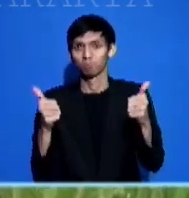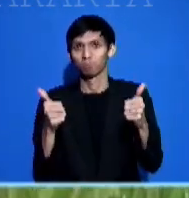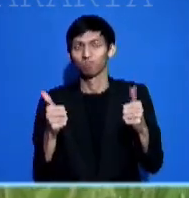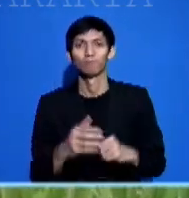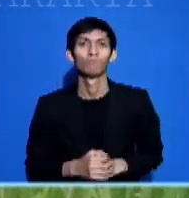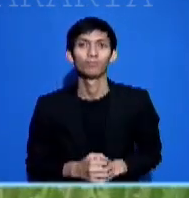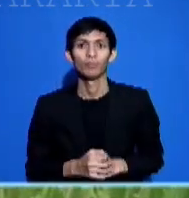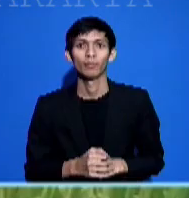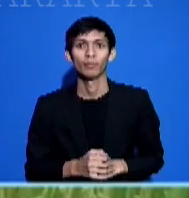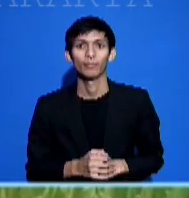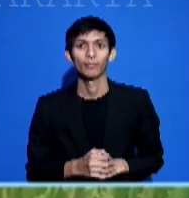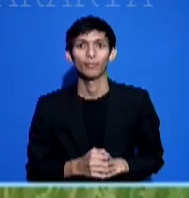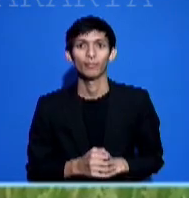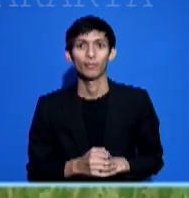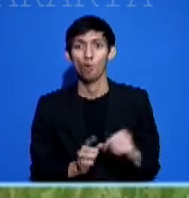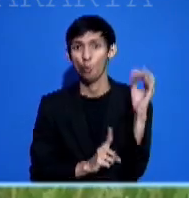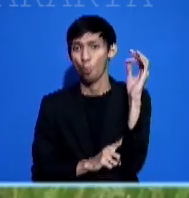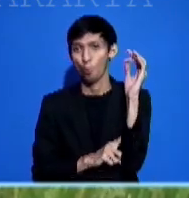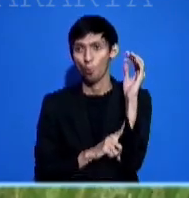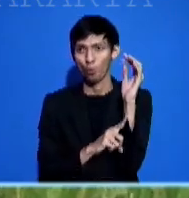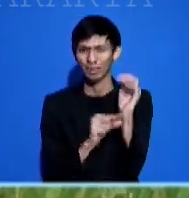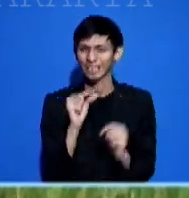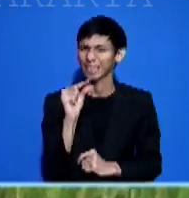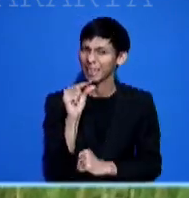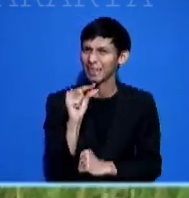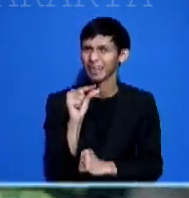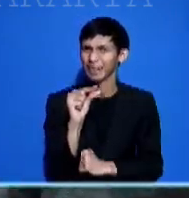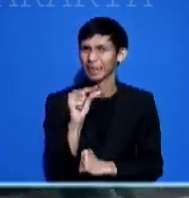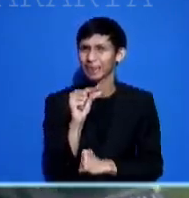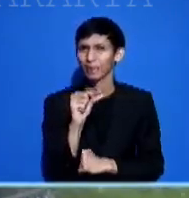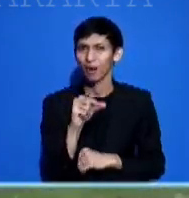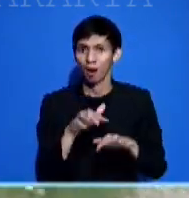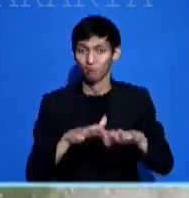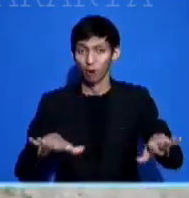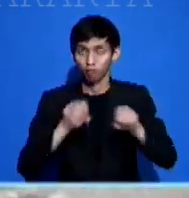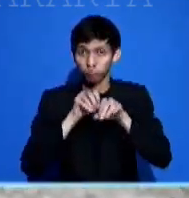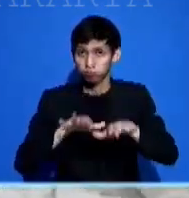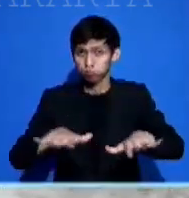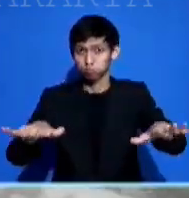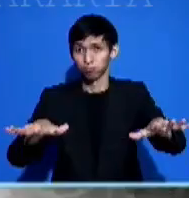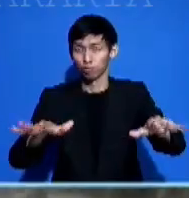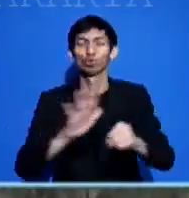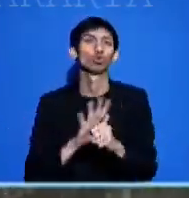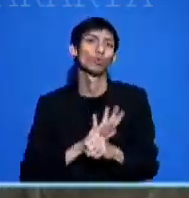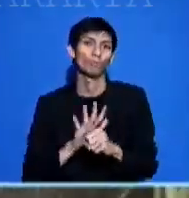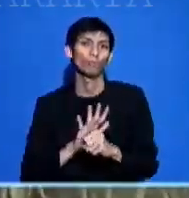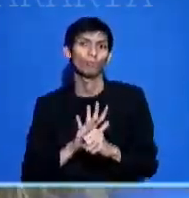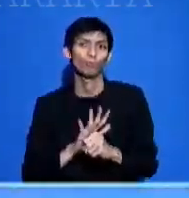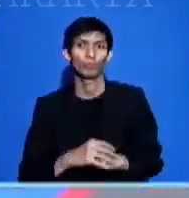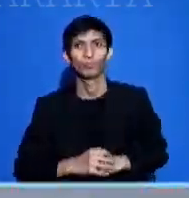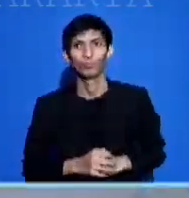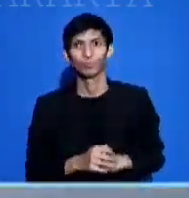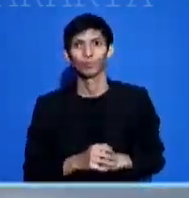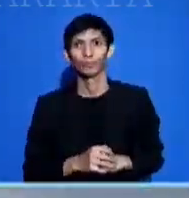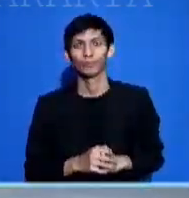seedipun omo ingkang reboso kajawi Menik pasudian Toyo irigasi Ugi tansah kajkapan saking wiaring lahan